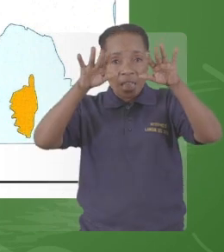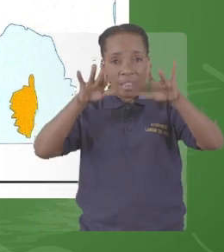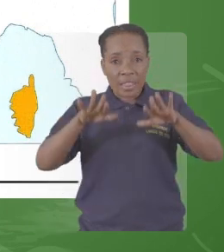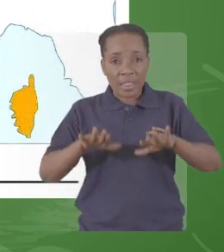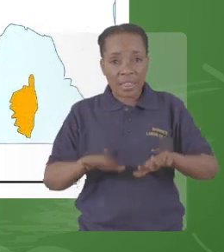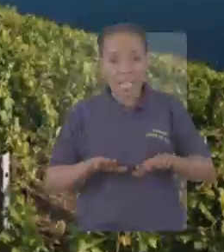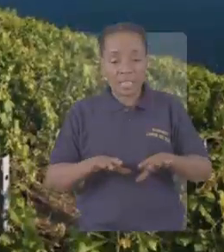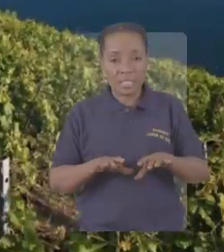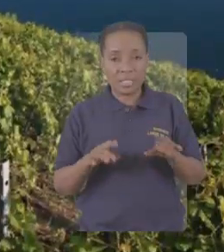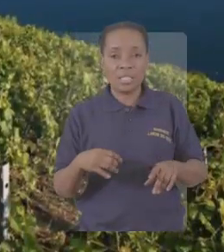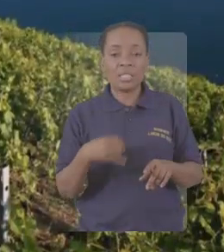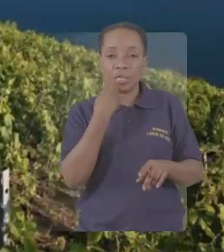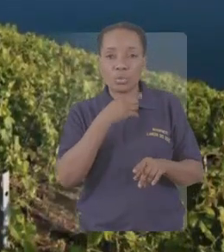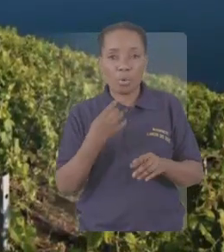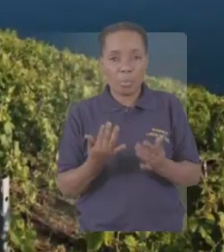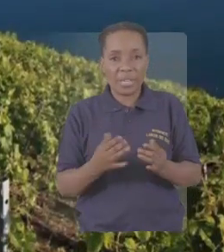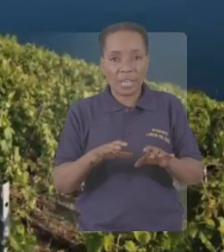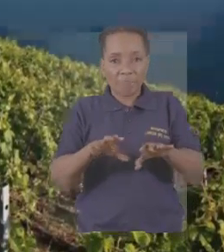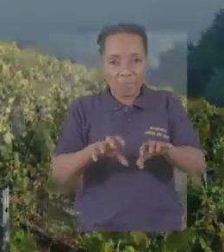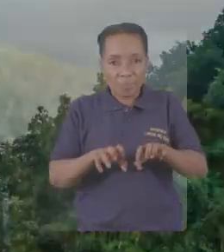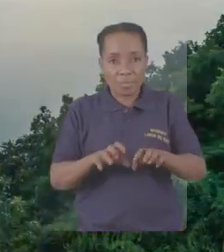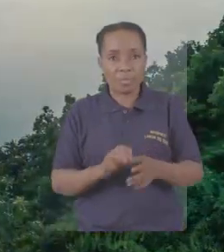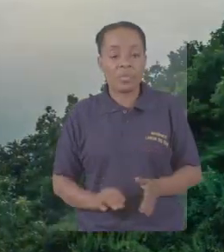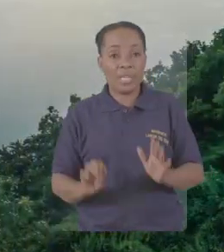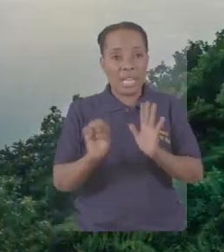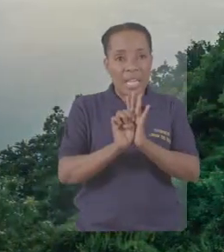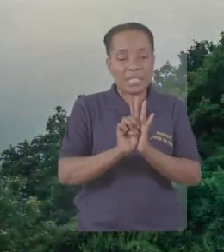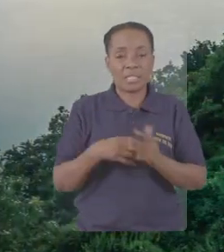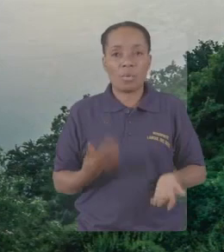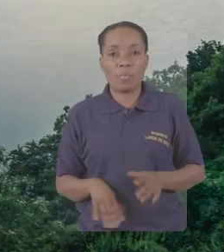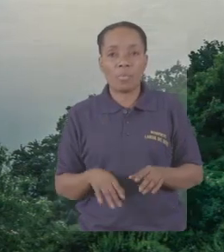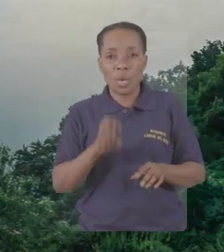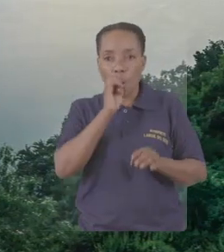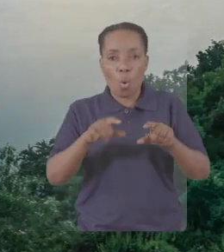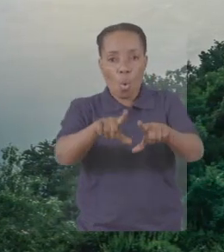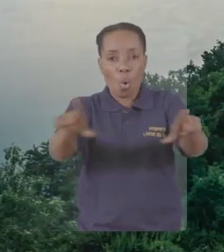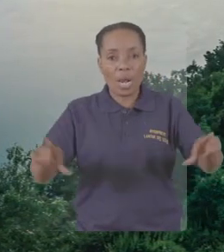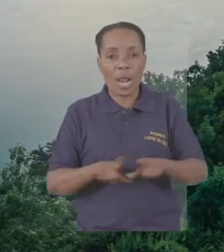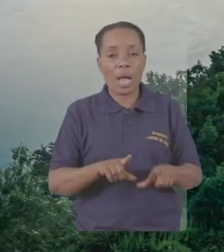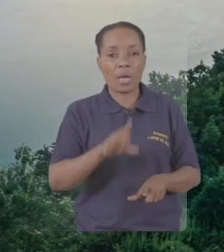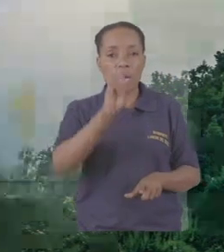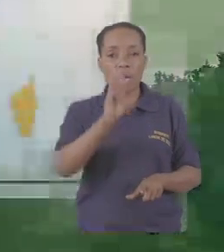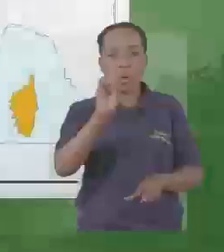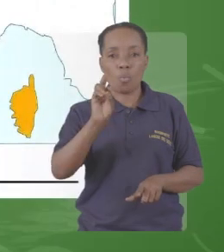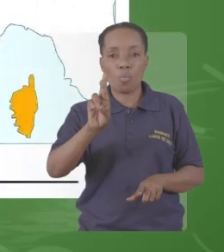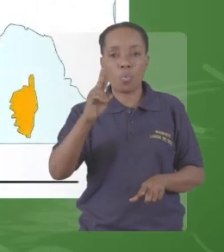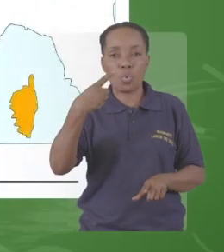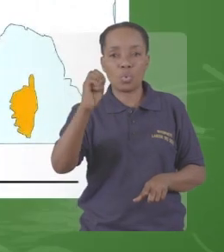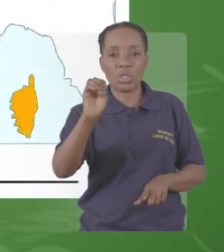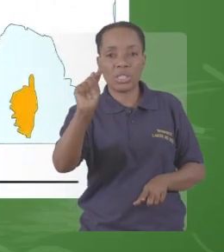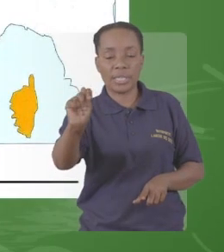notamment le lac Léman, le lac Bourget. C'est le lieu de souligner l'importance